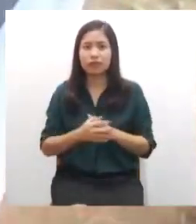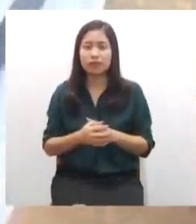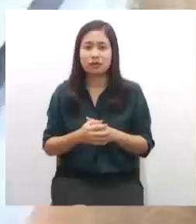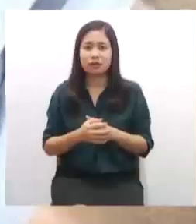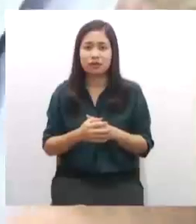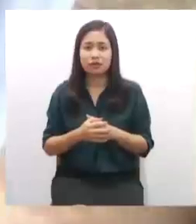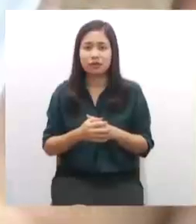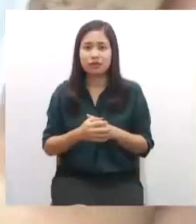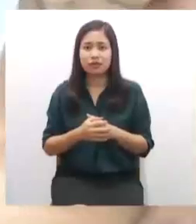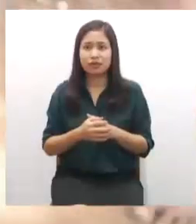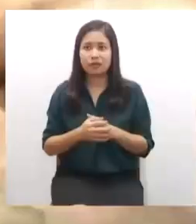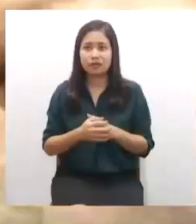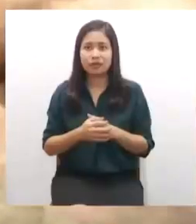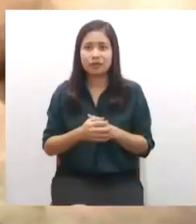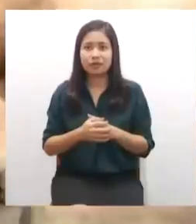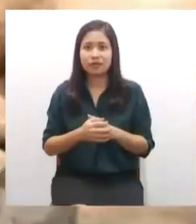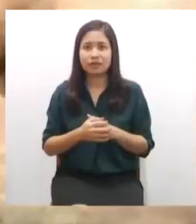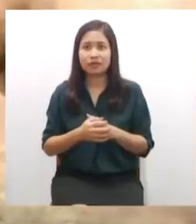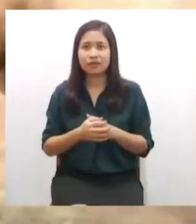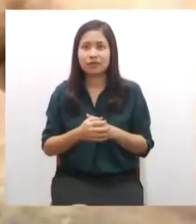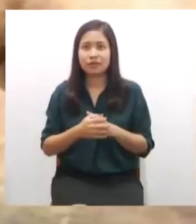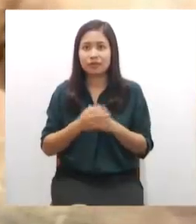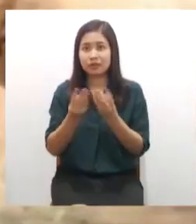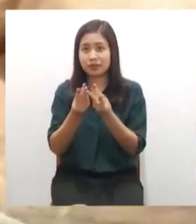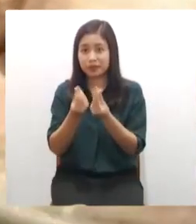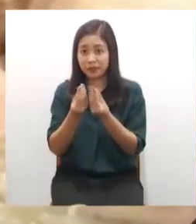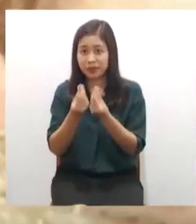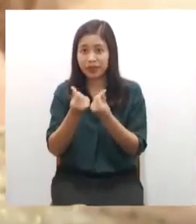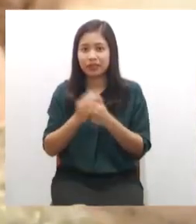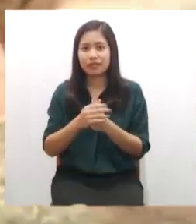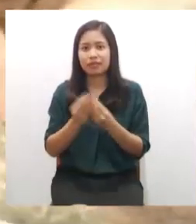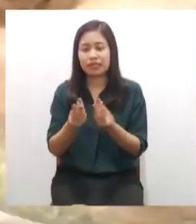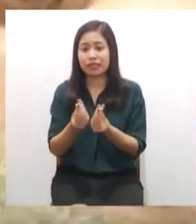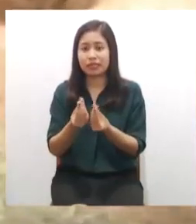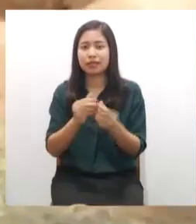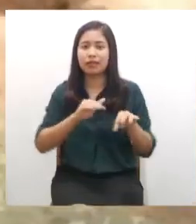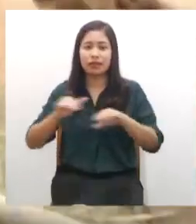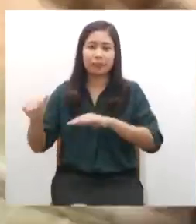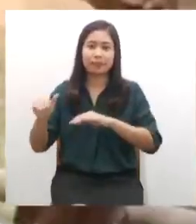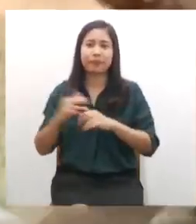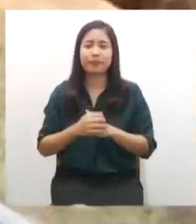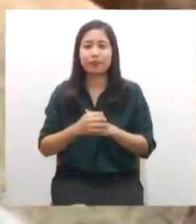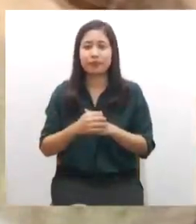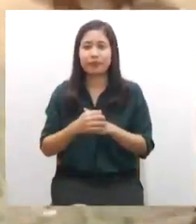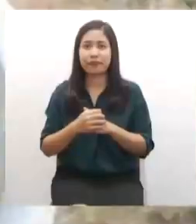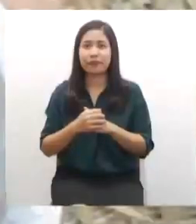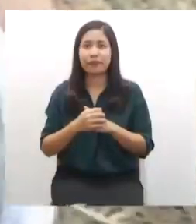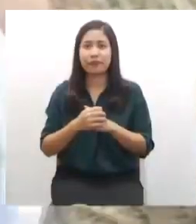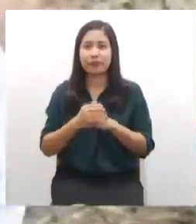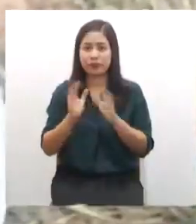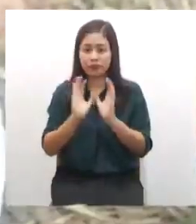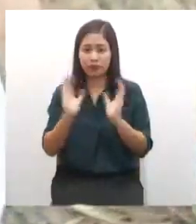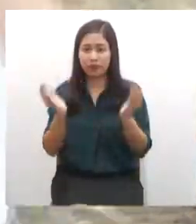ต ้องไวเตรียมดินปั้นเตาและเอาฟ